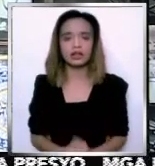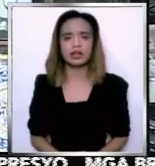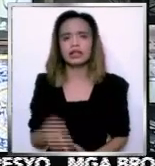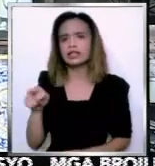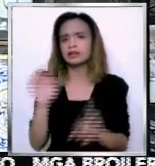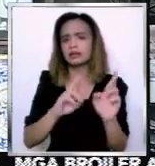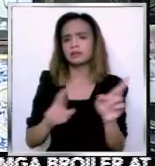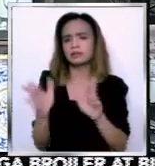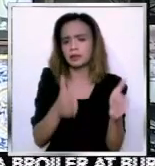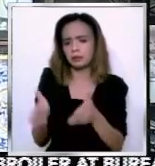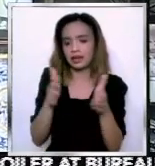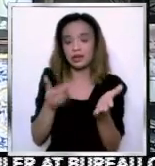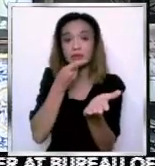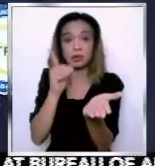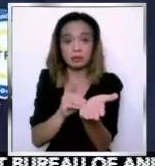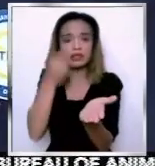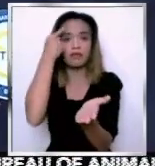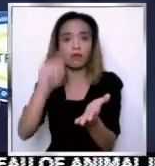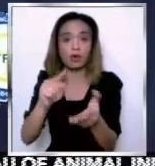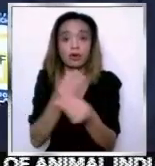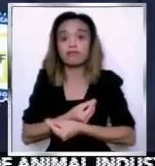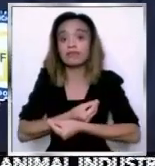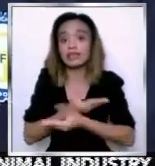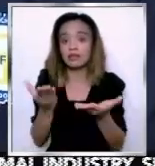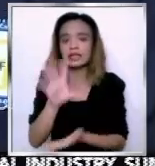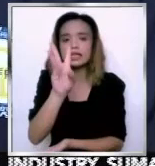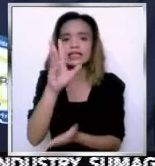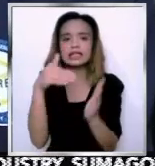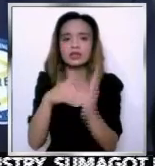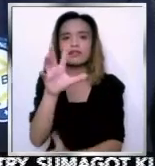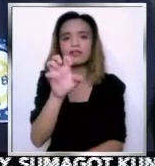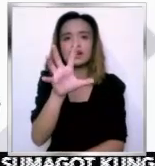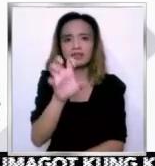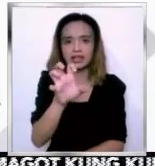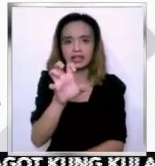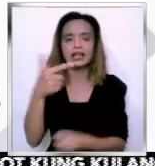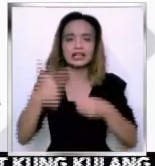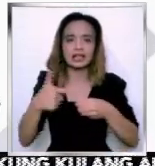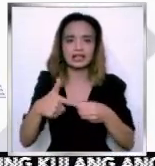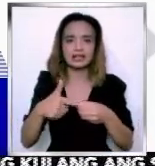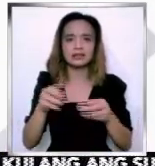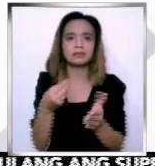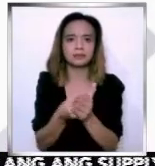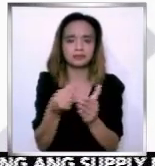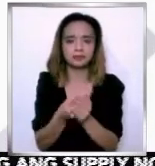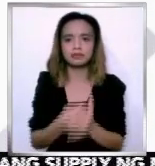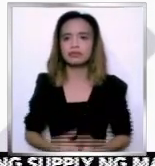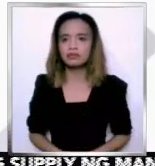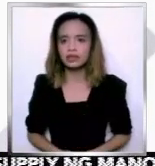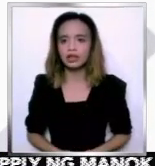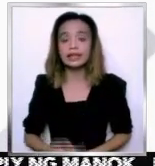nila ang mga dokumento para sa pamamahagi ng 6,500 pesos na fuel subsidy. We're looking at the last week